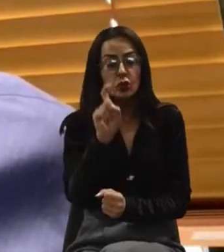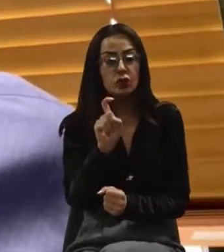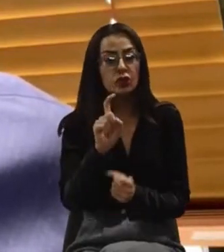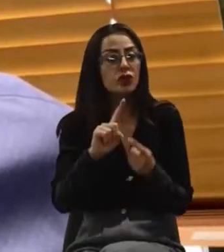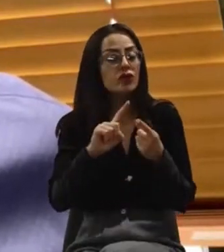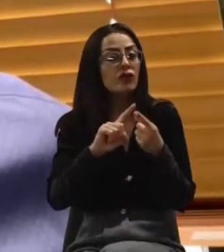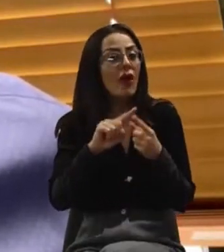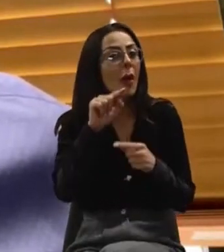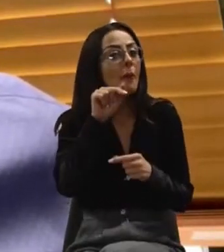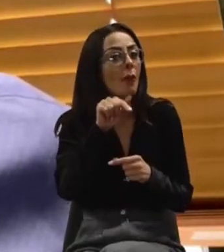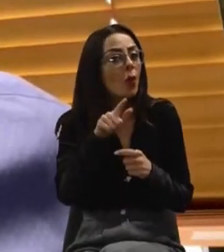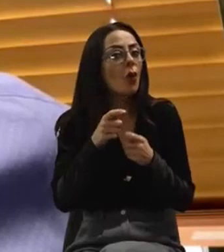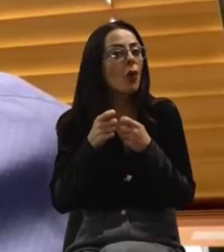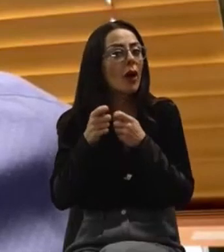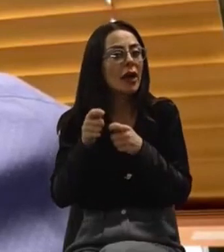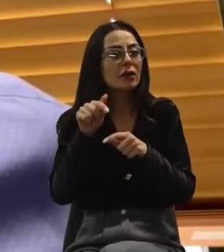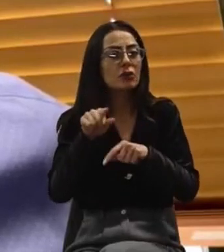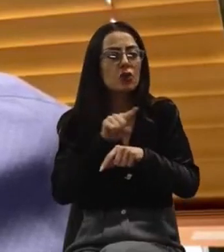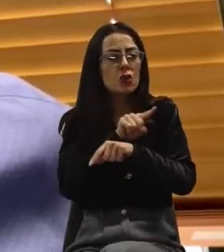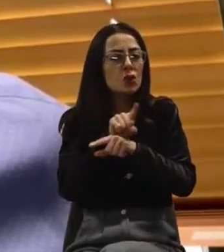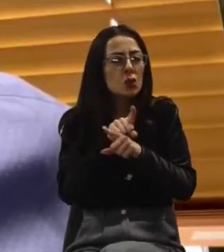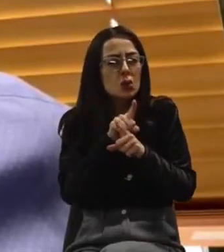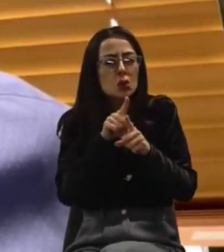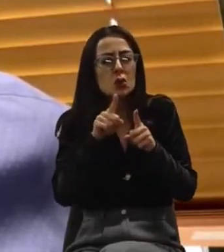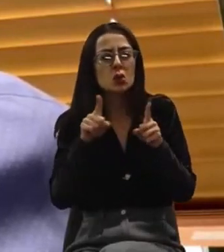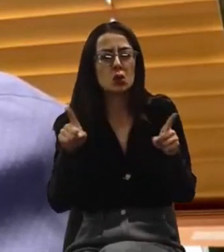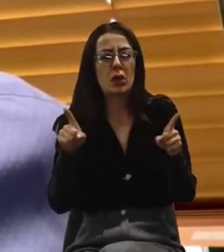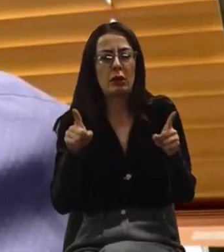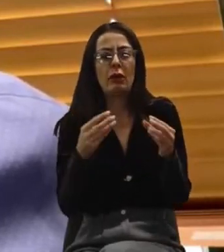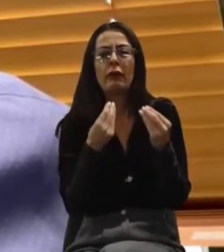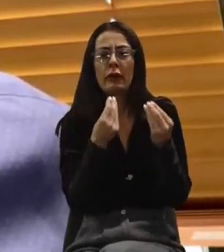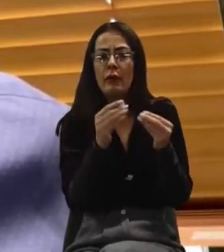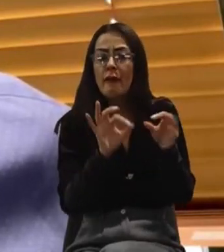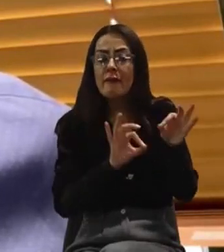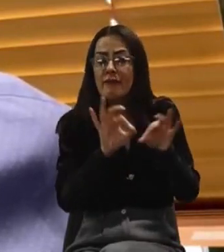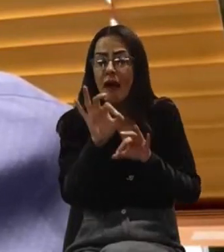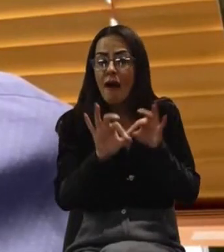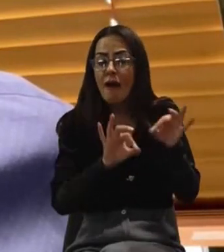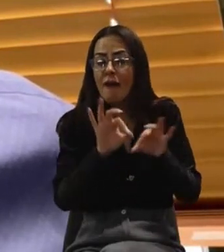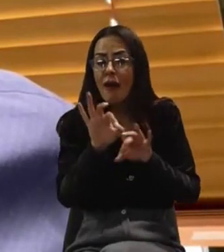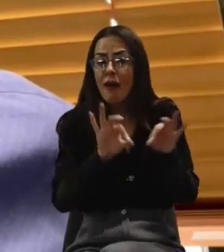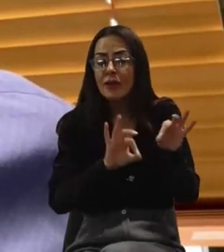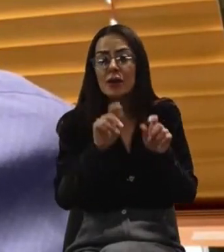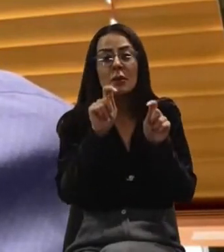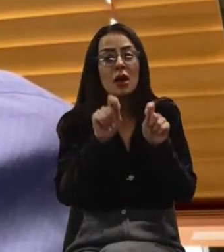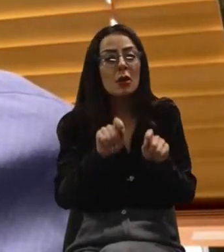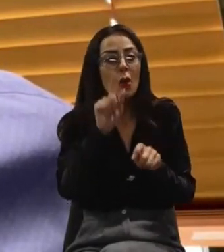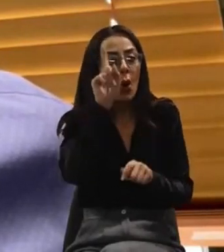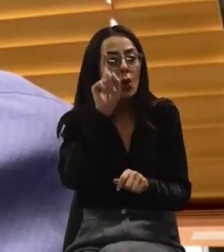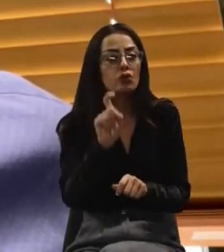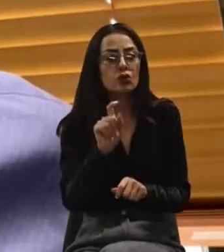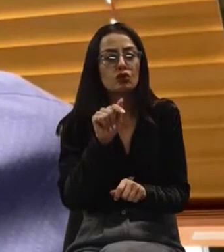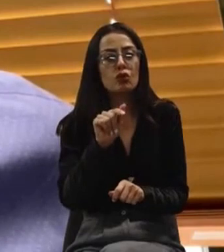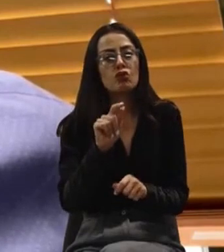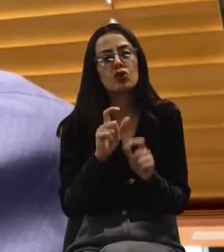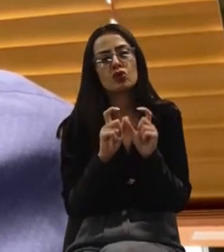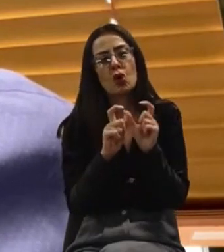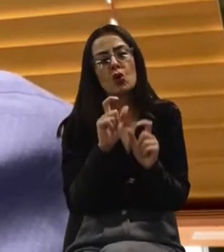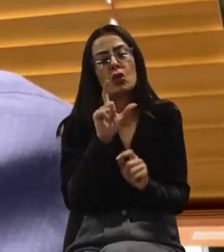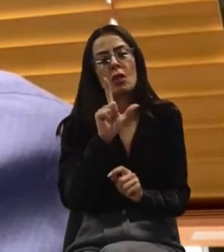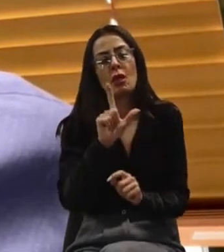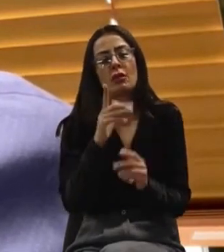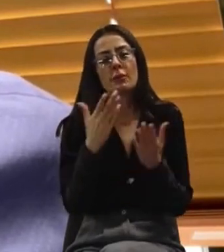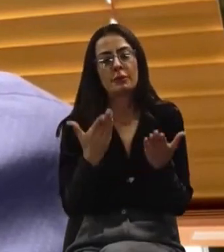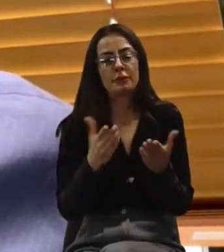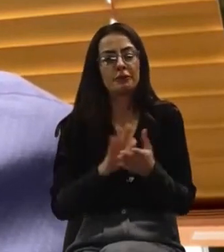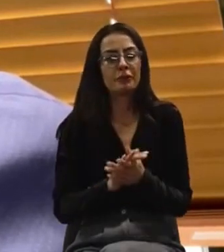bu eğitimi bu süreyi iyi değerlendiriyor musunuz Aslında sorulması gereken bu Evet Ee Çünkü